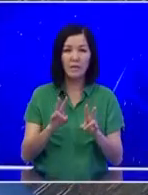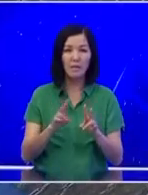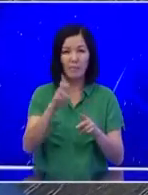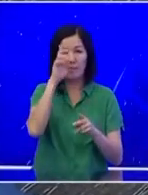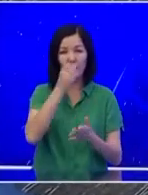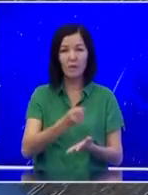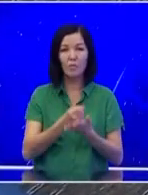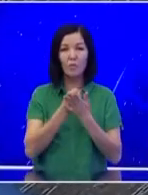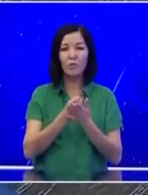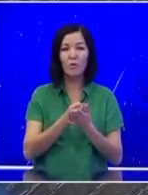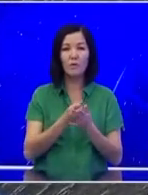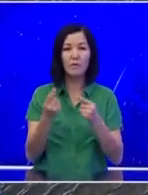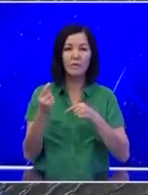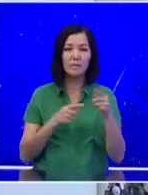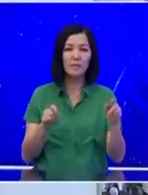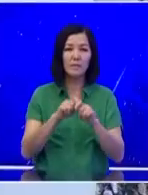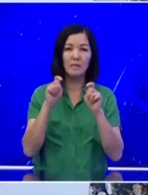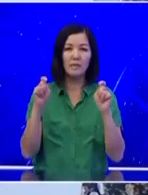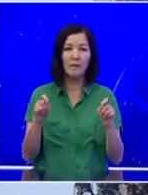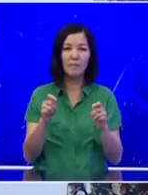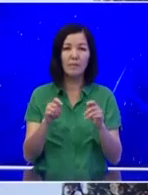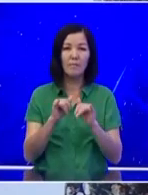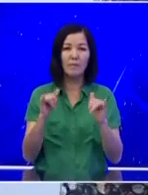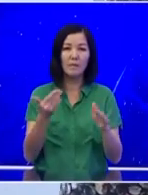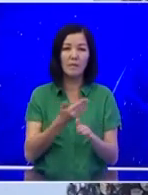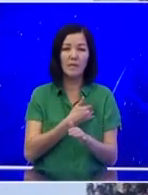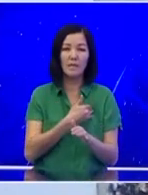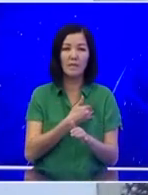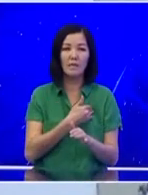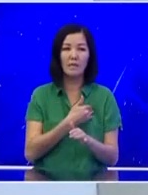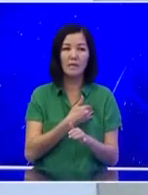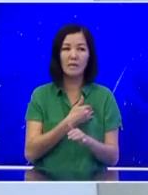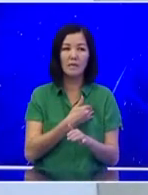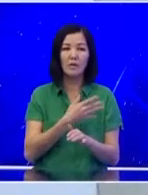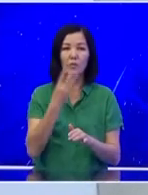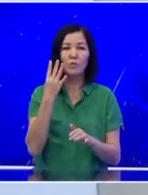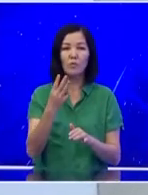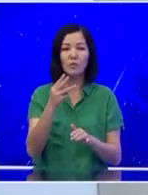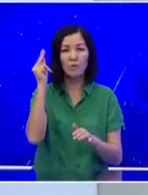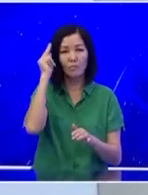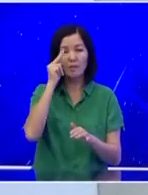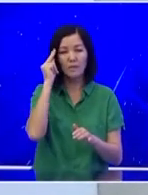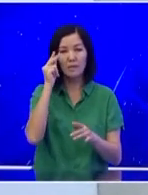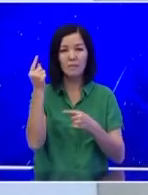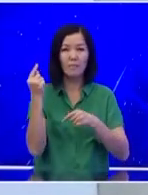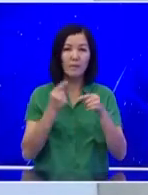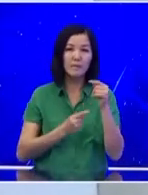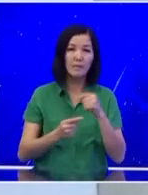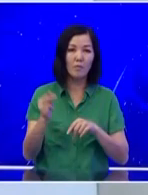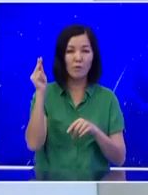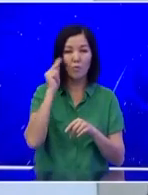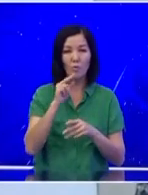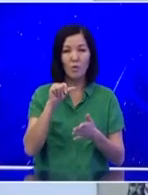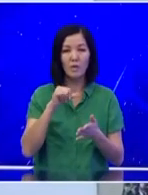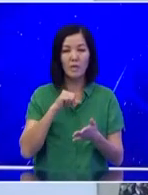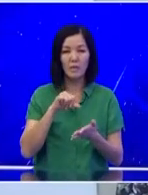мемлекет қолдауын алып, ісімізді ілгерілетсек дейді. 4-ші потокта бизнес бастауда оқып, осы аналық басты көбейтейін деп оқыдым,